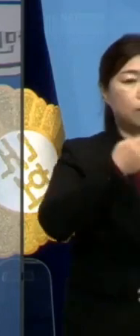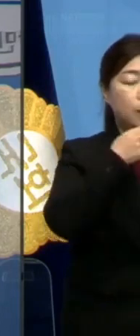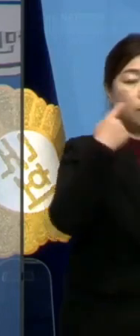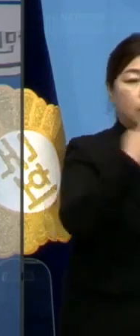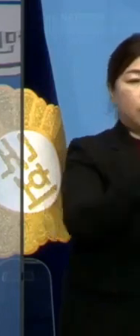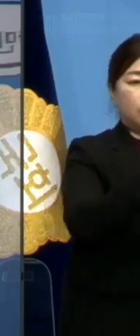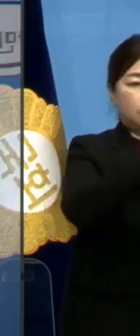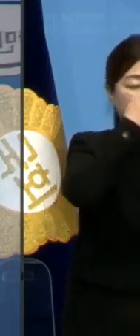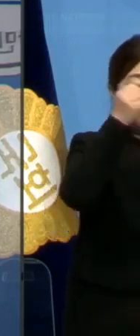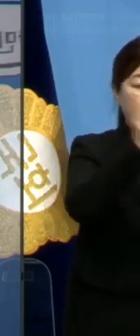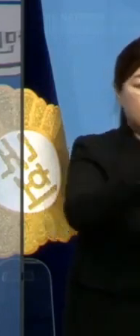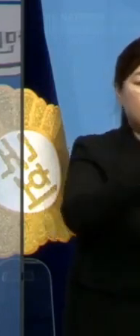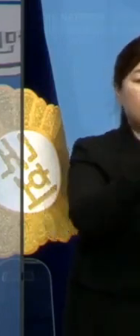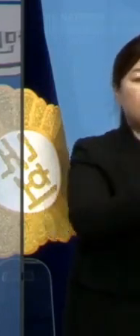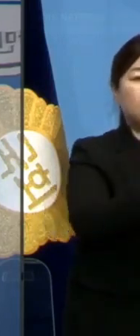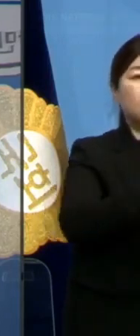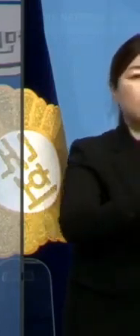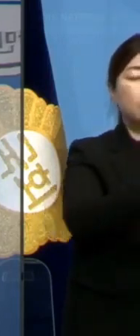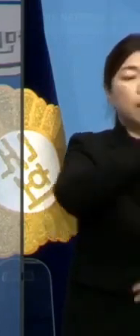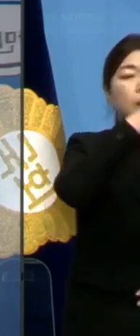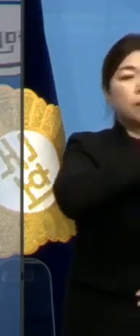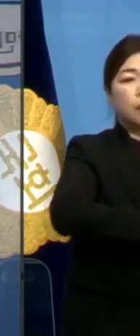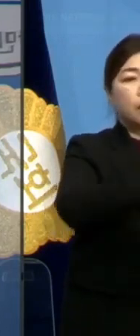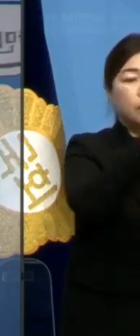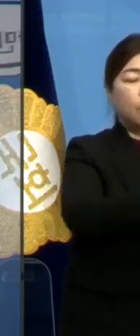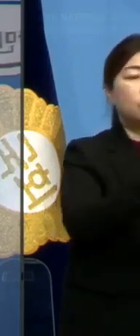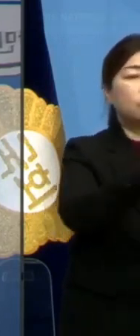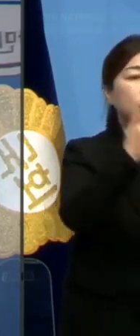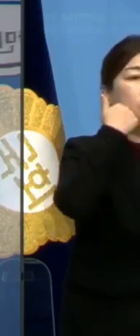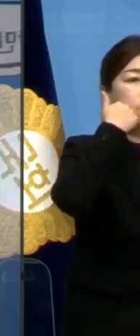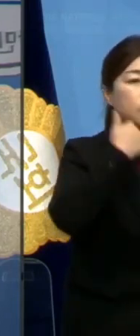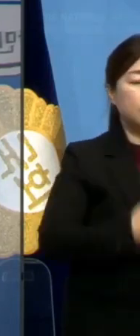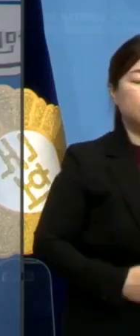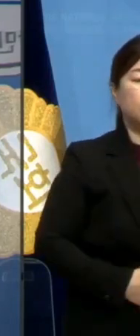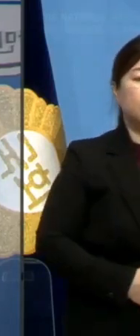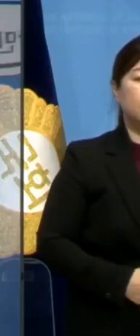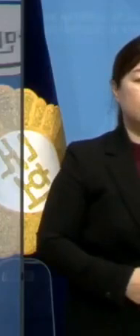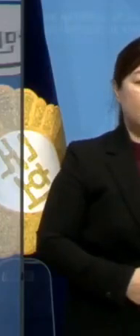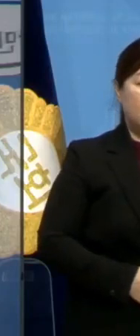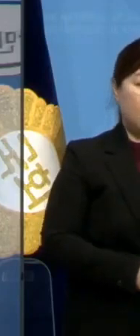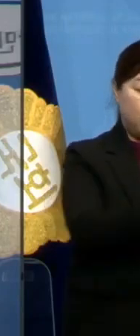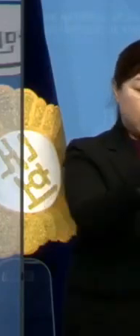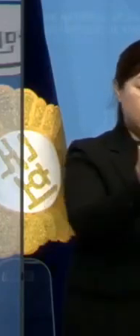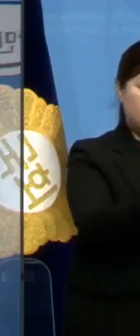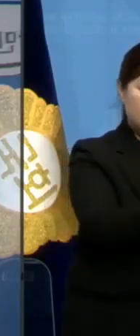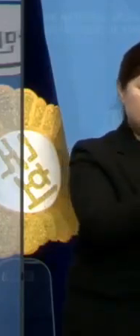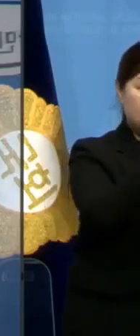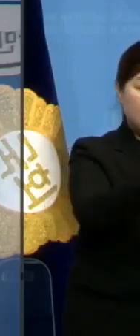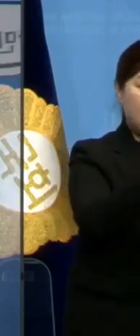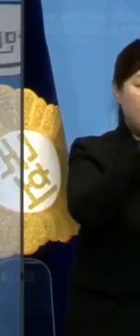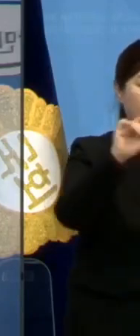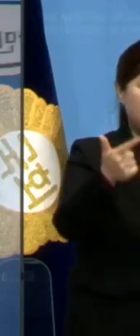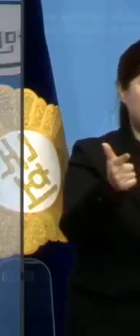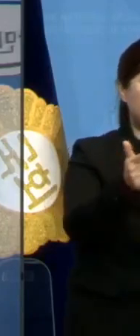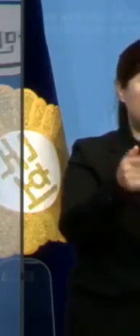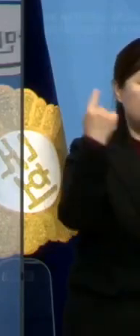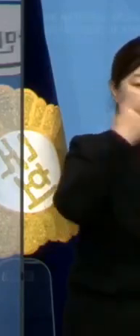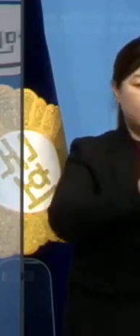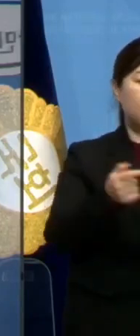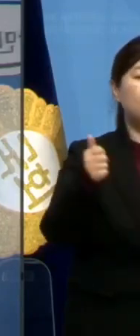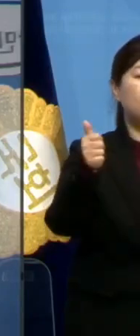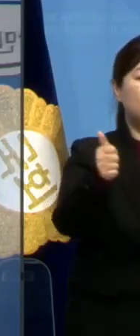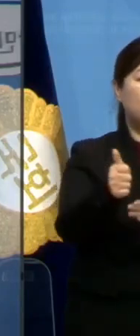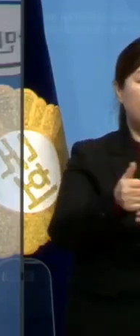비방으로 음 집 내면 그 이득이 누구에게 가겠습니까 야권 전체는 안철수 대표에게 상 처져서